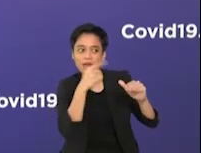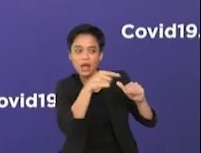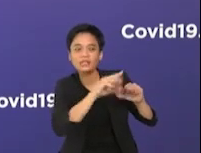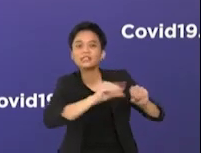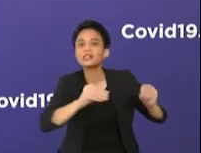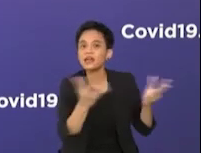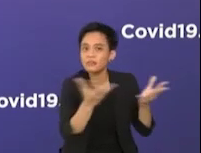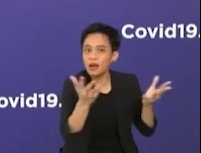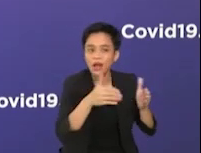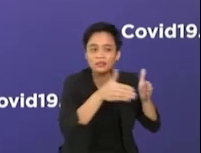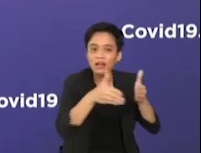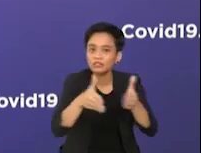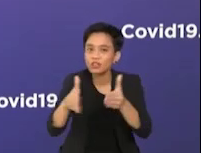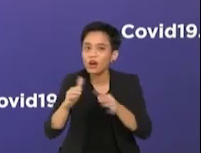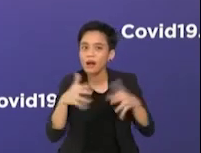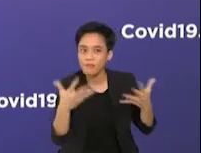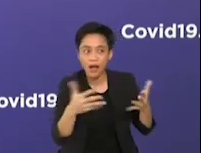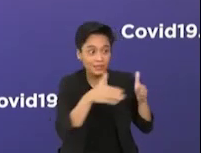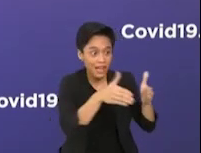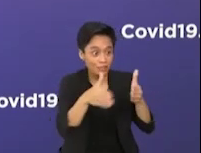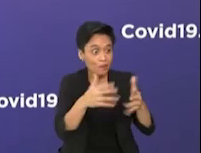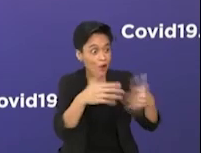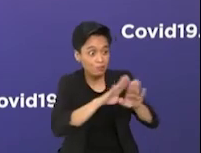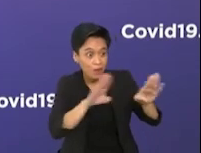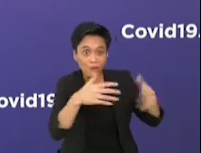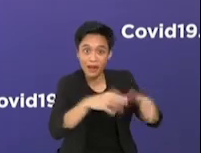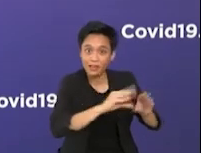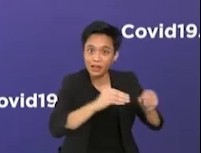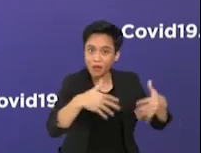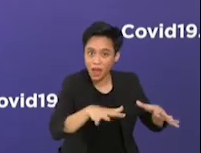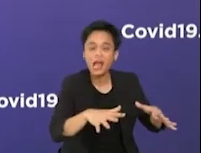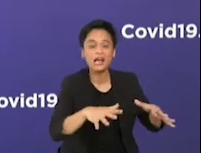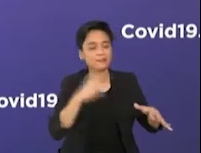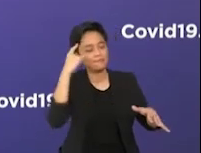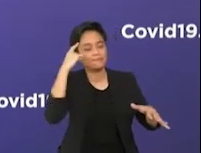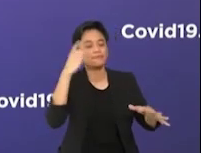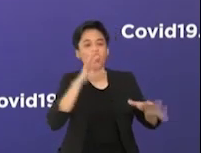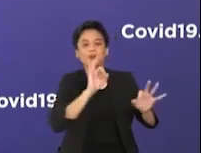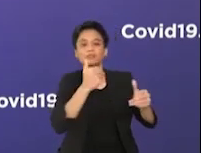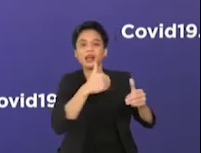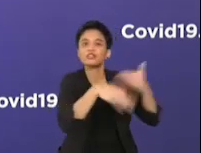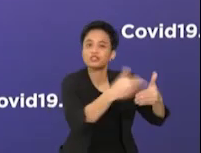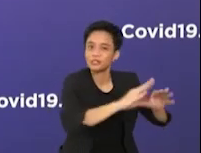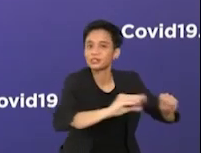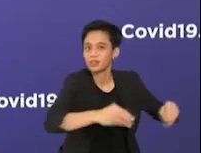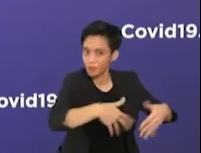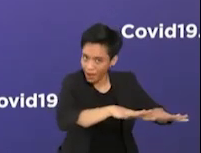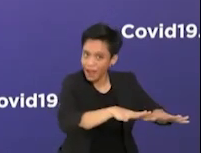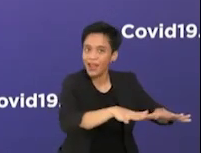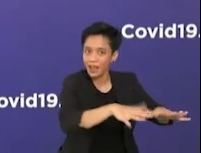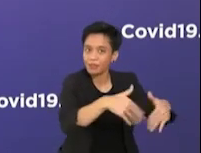di dalam pspb kita pertimbangkan untuk bisa difasilitasi pekerjaannya kembali namun